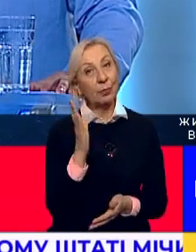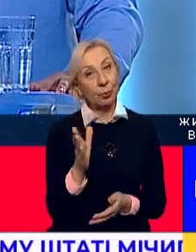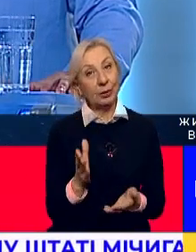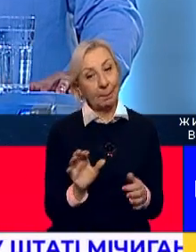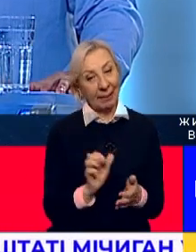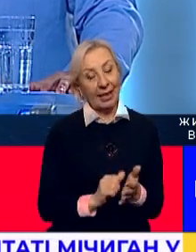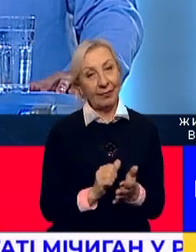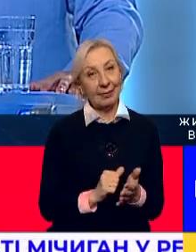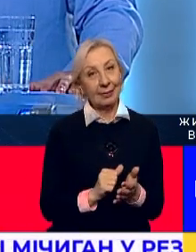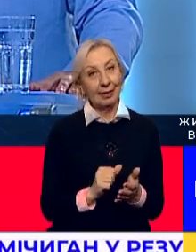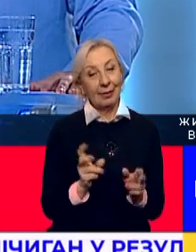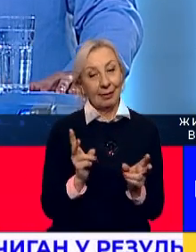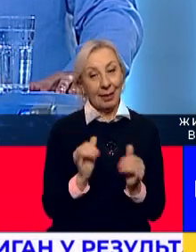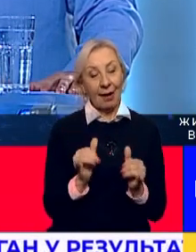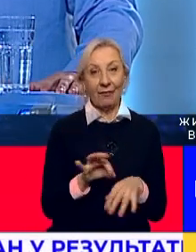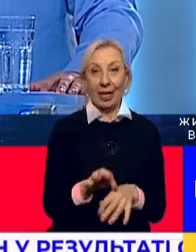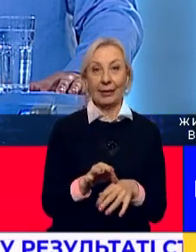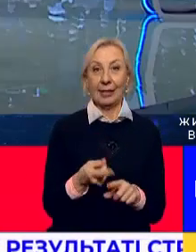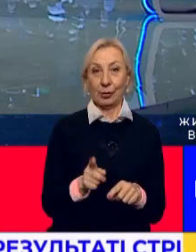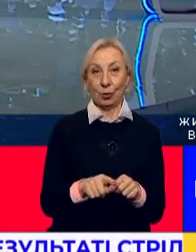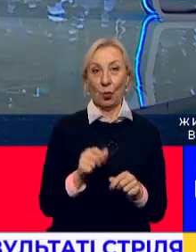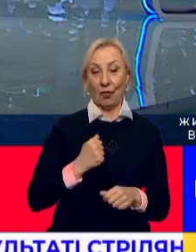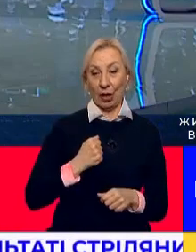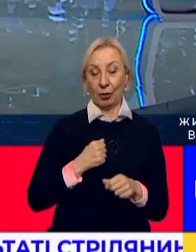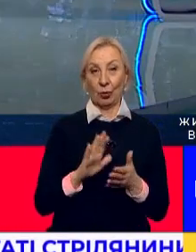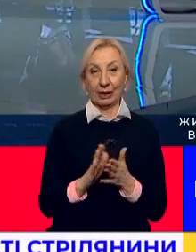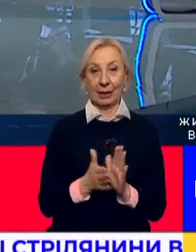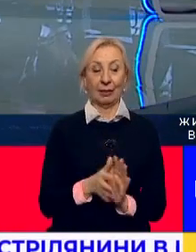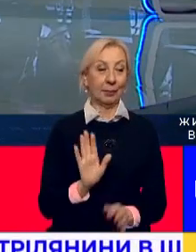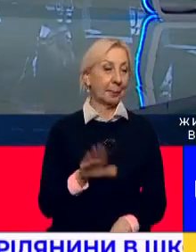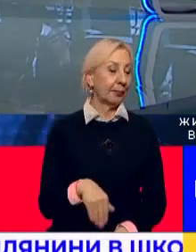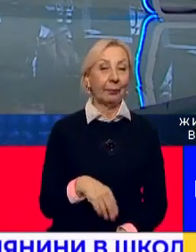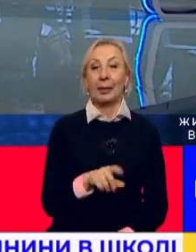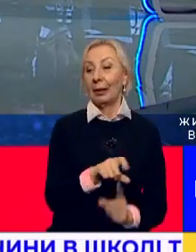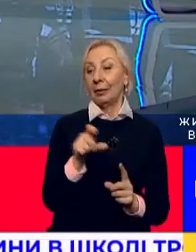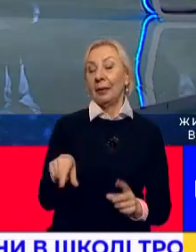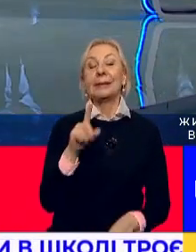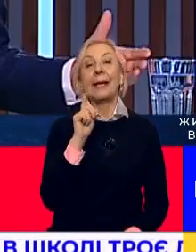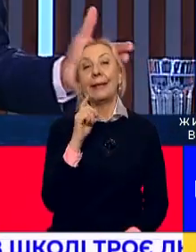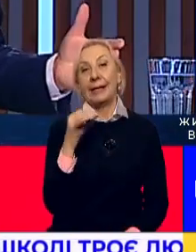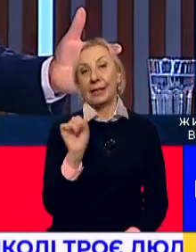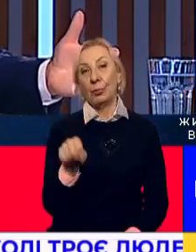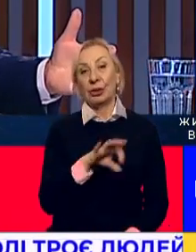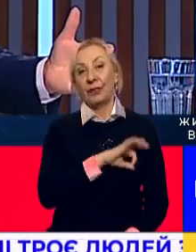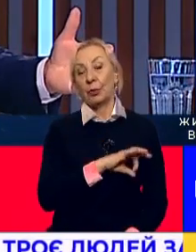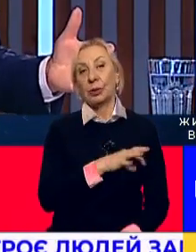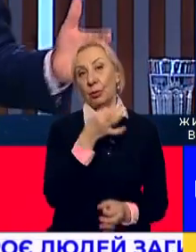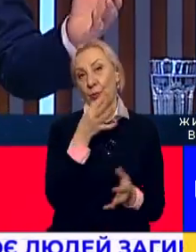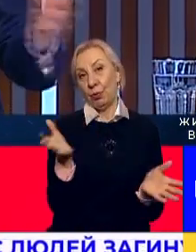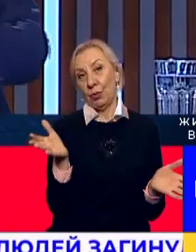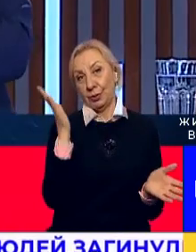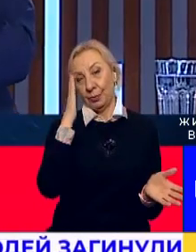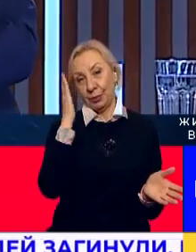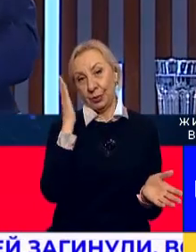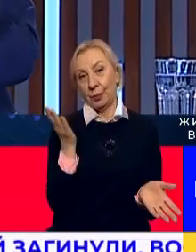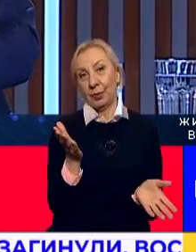формальний привід для введення такого стану? Формальний привід вони, Зеленський і його оточення, можуть використовувати який завгодно, у тому